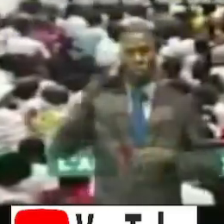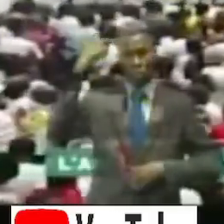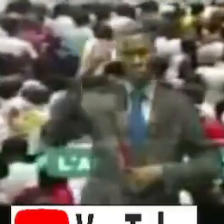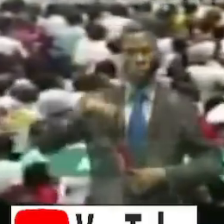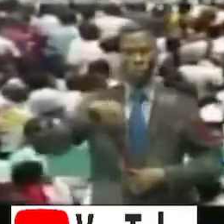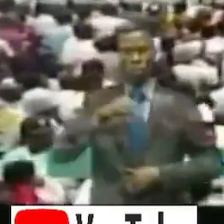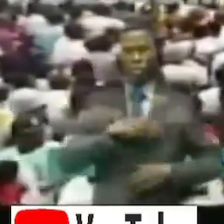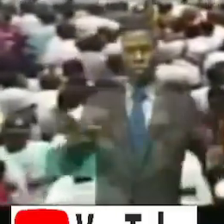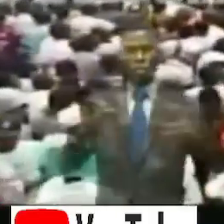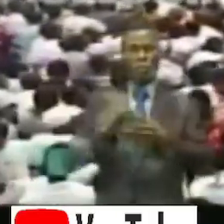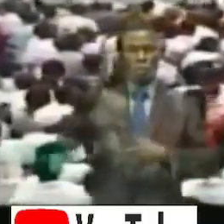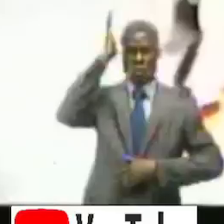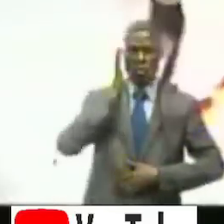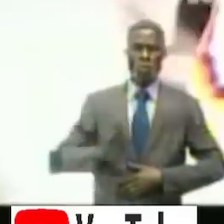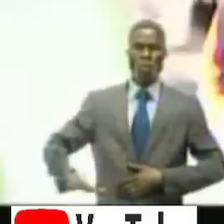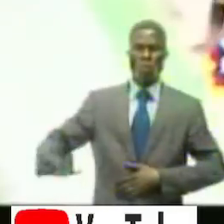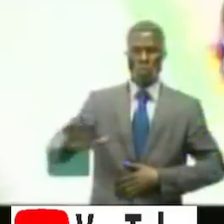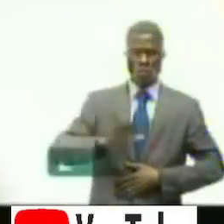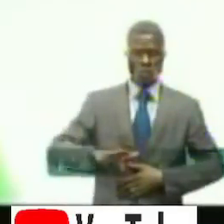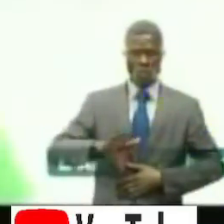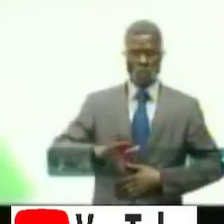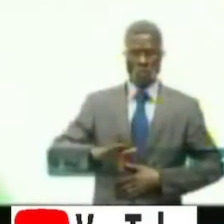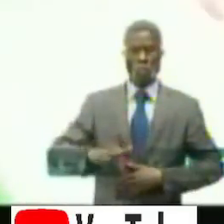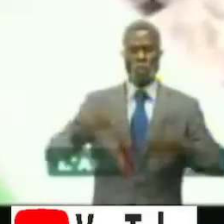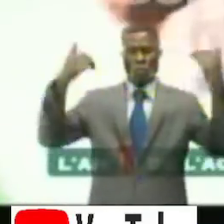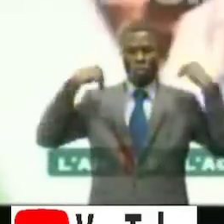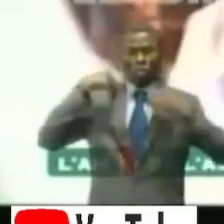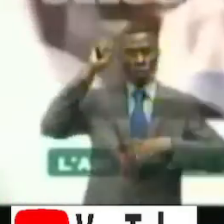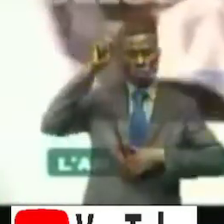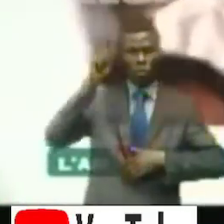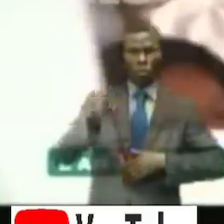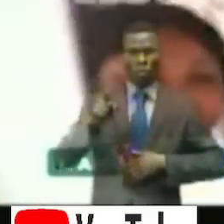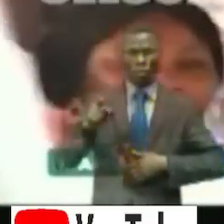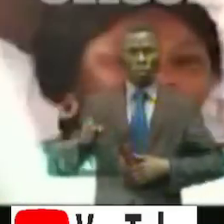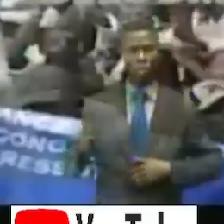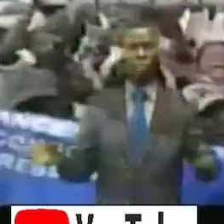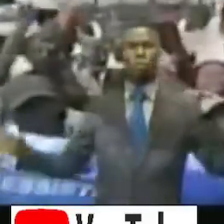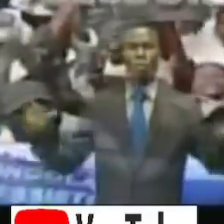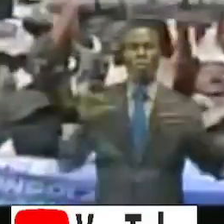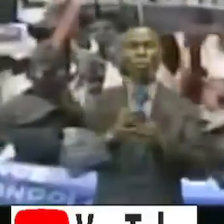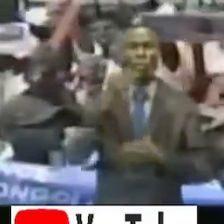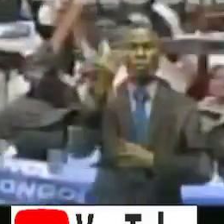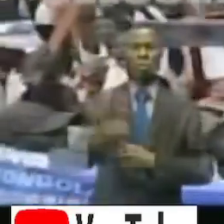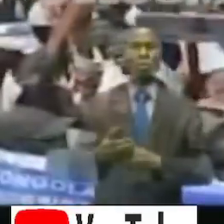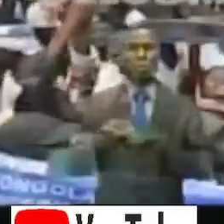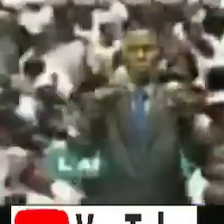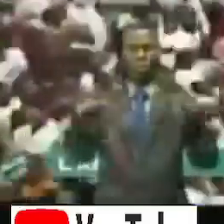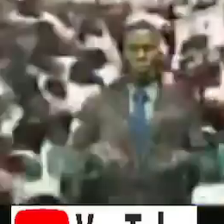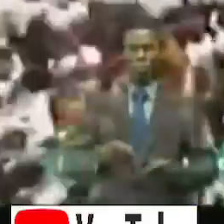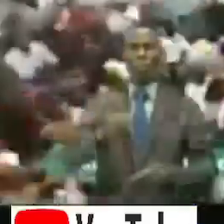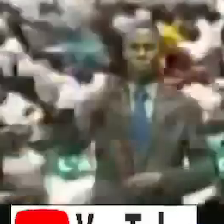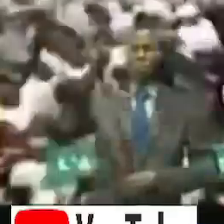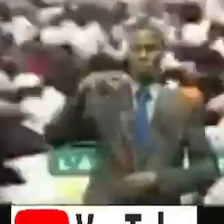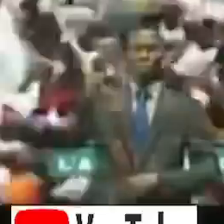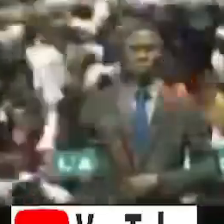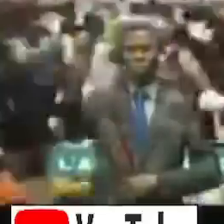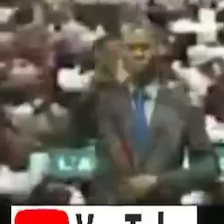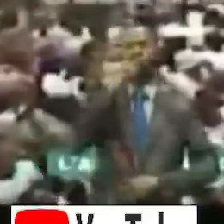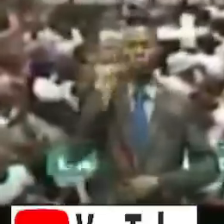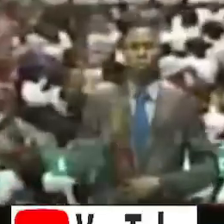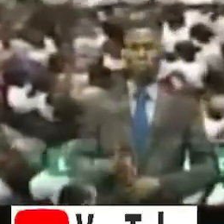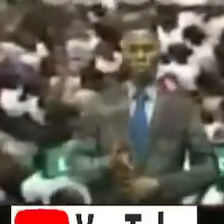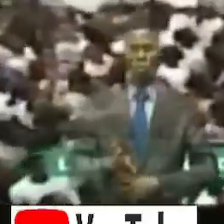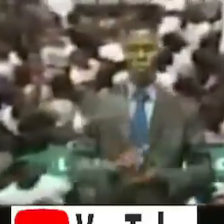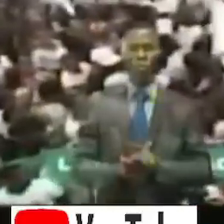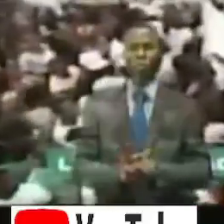membre de l'Union Sacrée de la Nation, dont il est l'autorité morale, rassemblé devant Place de la Poste à Kisangani, que Gentil